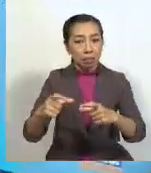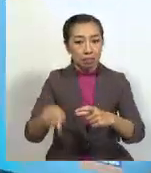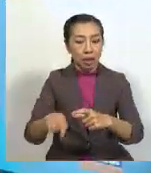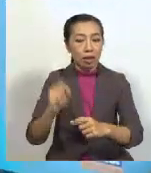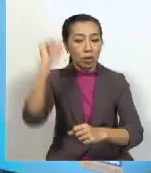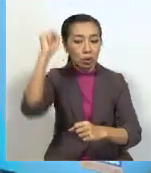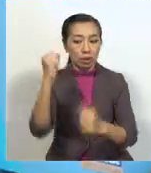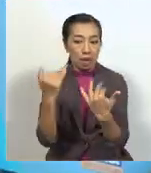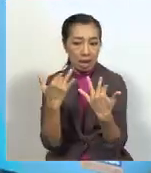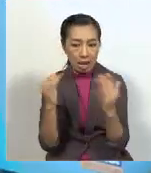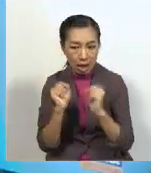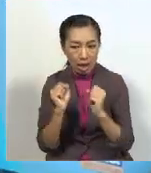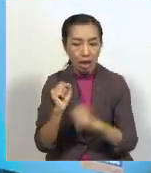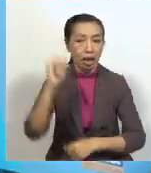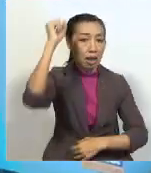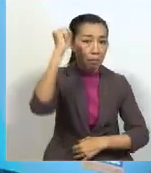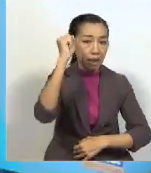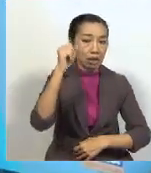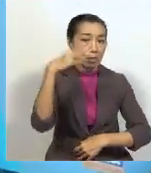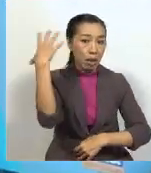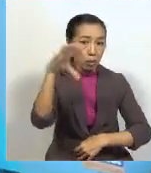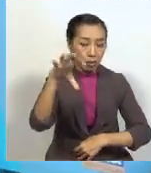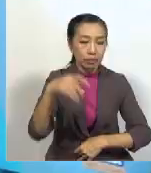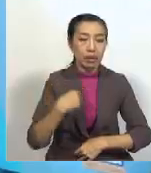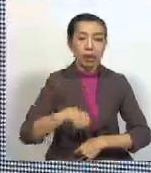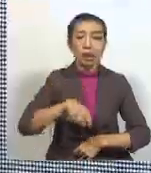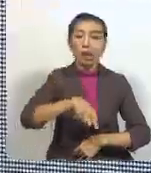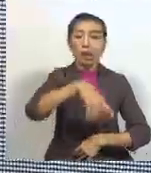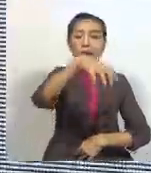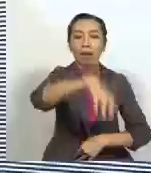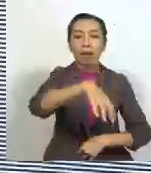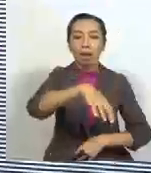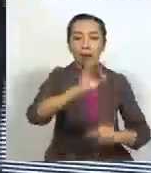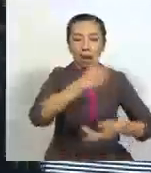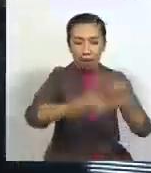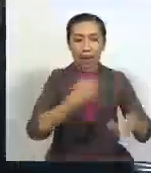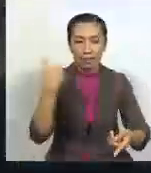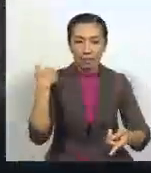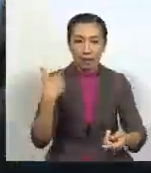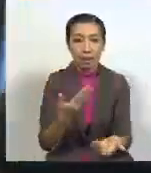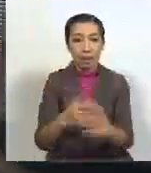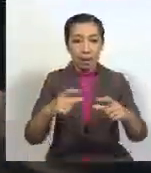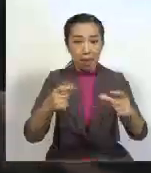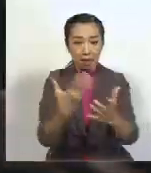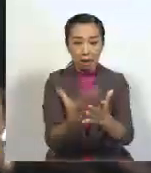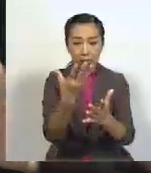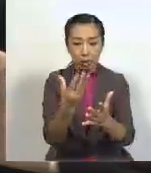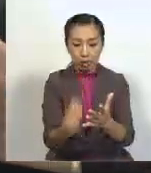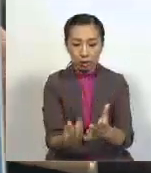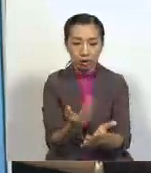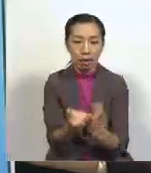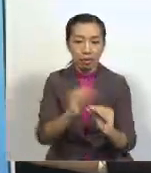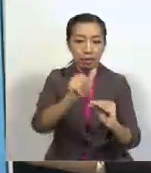ล่วงหน้ารถธรรมดามีจำหน่ายณจุดขายที่ขสมก.กำหนดผู้ถือบัตรสามารถเติมเงินในบัตรได้ทั้งแบบบัตรราย